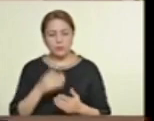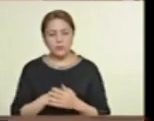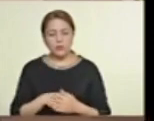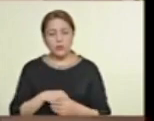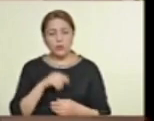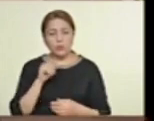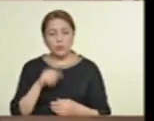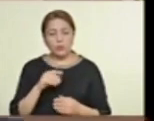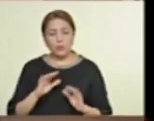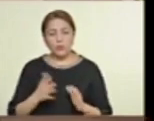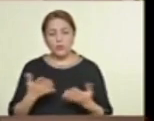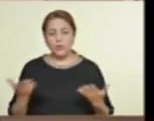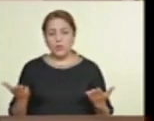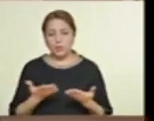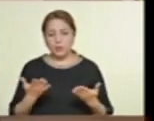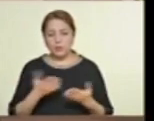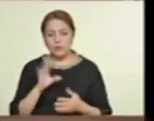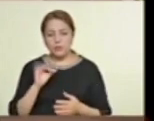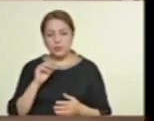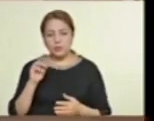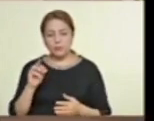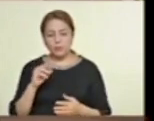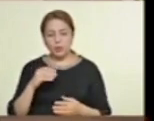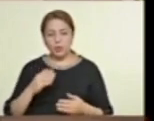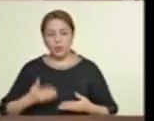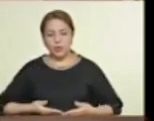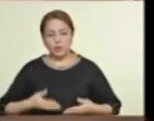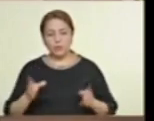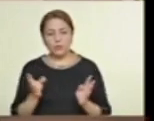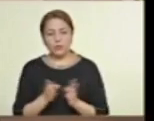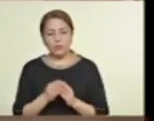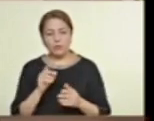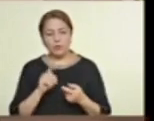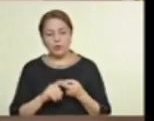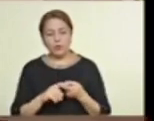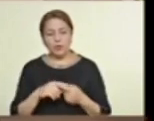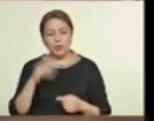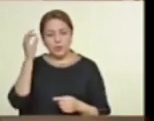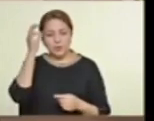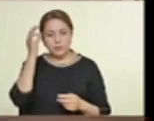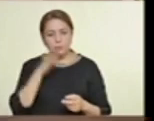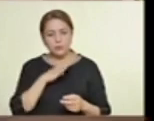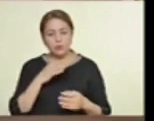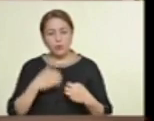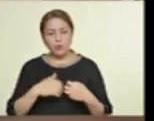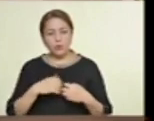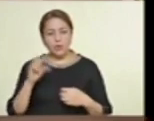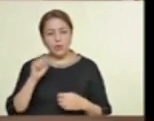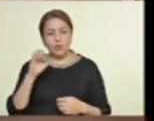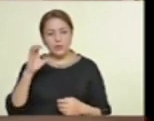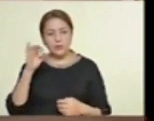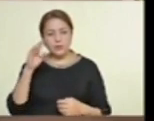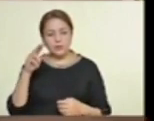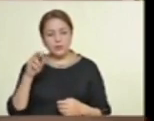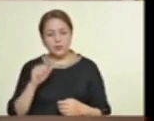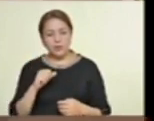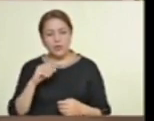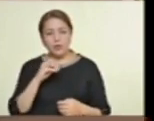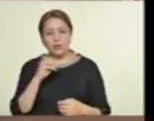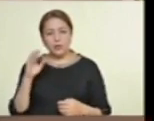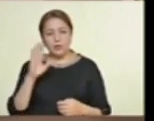hodisa qanday ijtimoiy hayot bilan bog'liq? Yodingizda bo'lsa, o'rta asrlar Yevropa tarixida